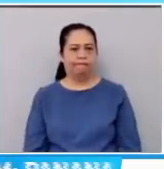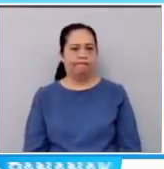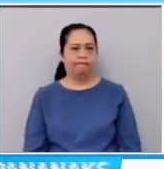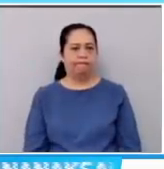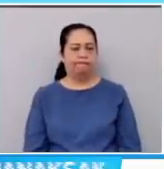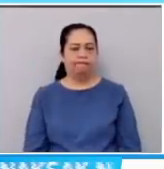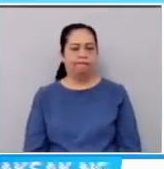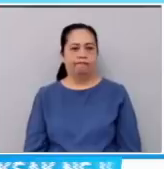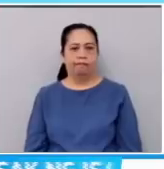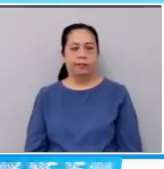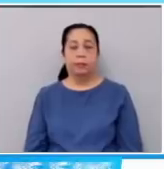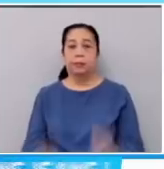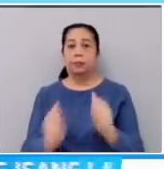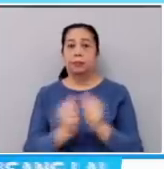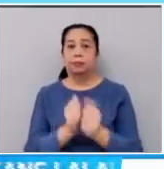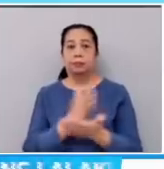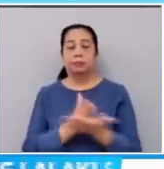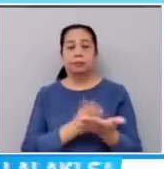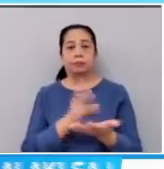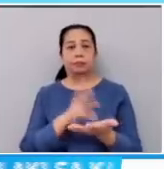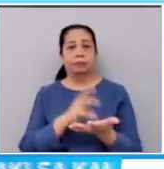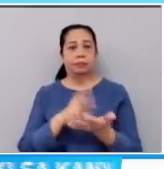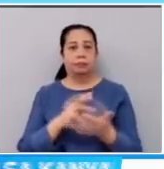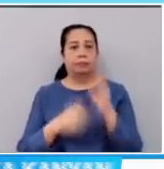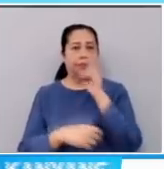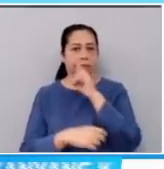Pati na rin ilang lugar sa Visayas.